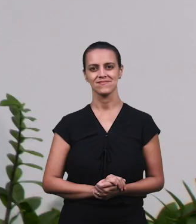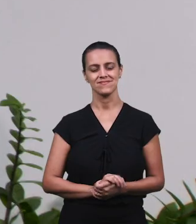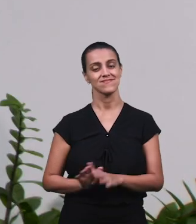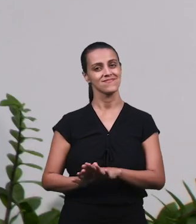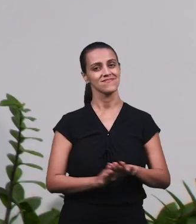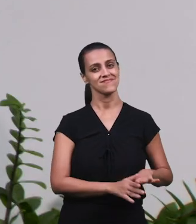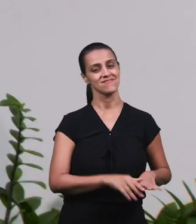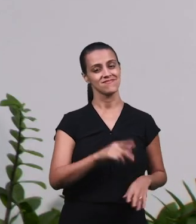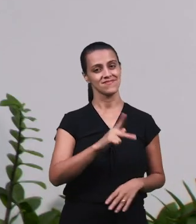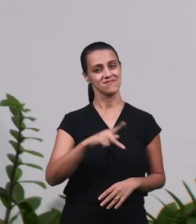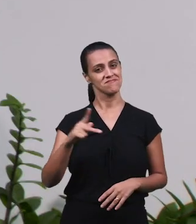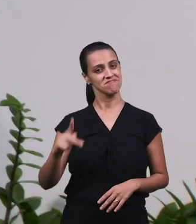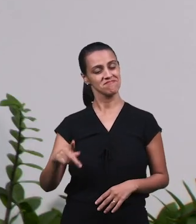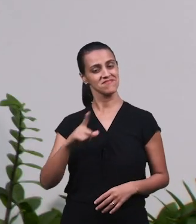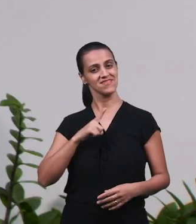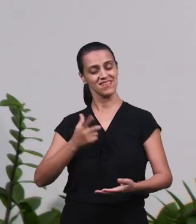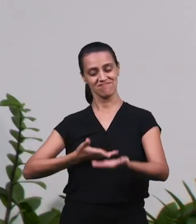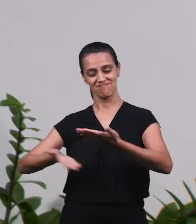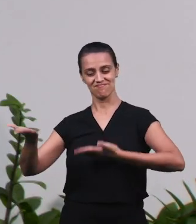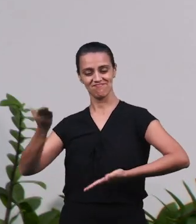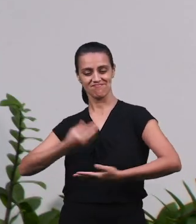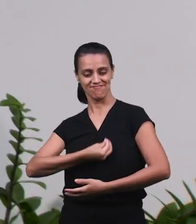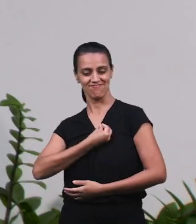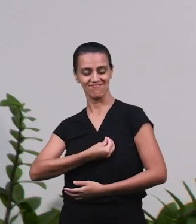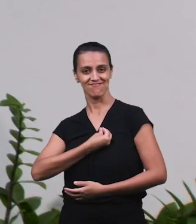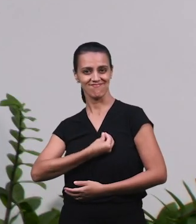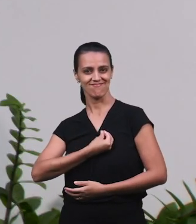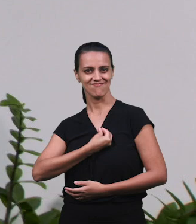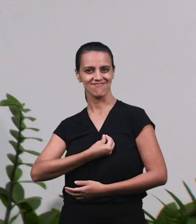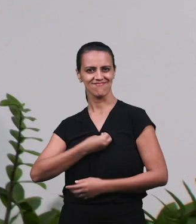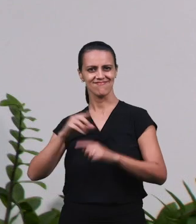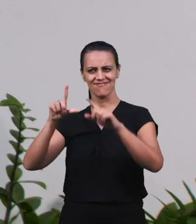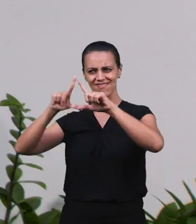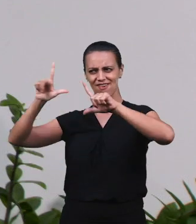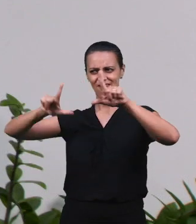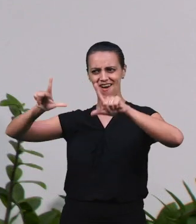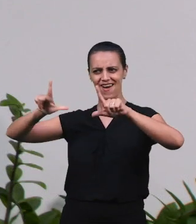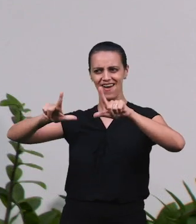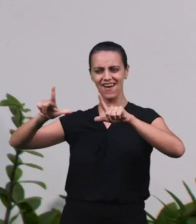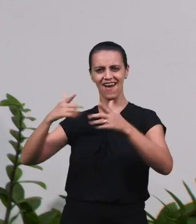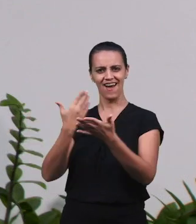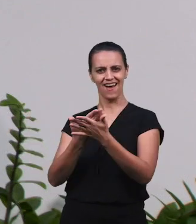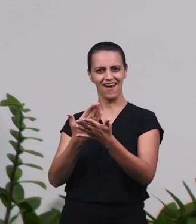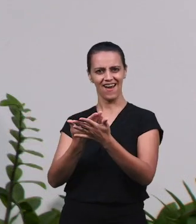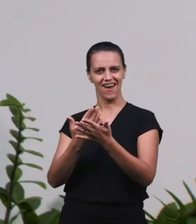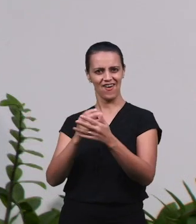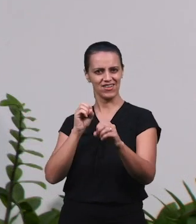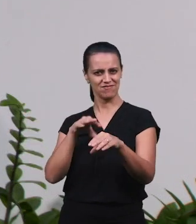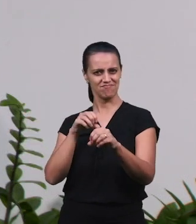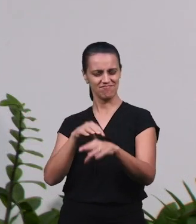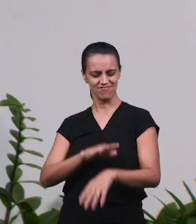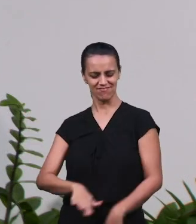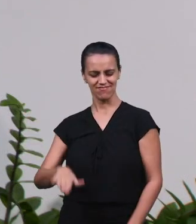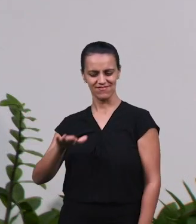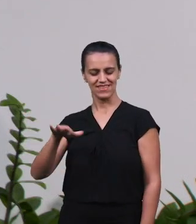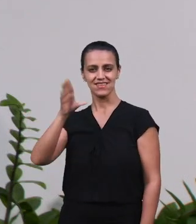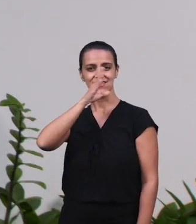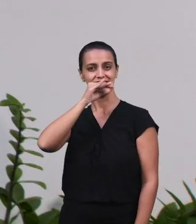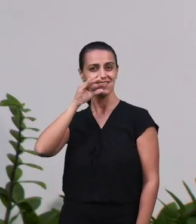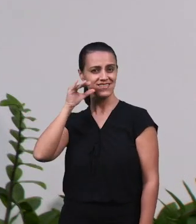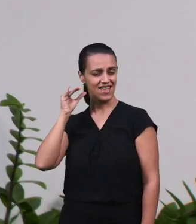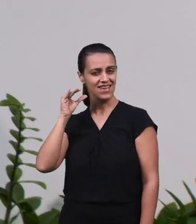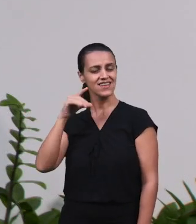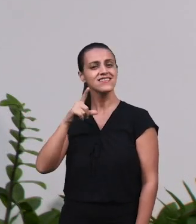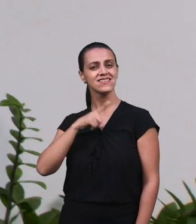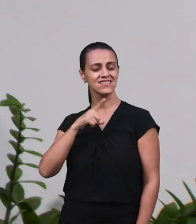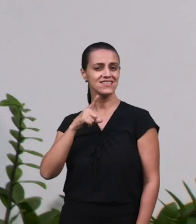Les professeurs qui ont participé de ce volet, le tableau de l'étude pour les enfants intermédiaires et adolescents, sont en train de travailler